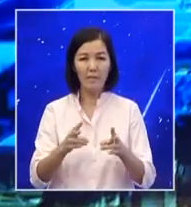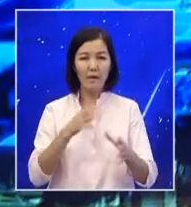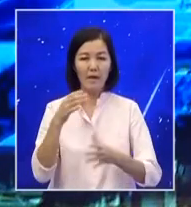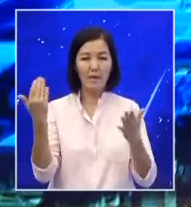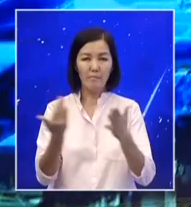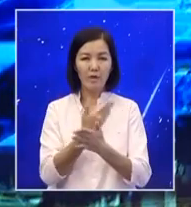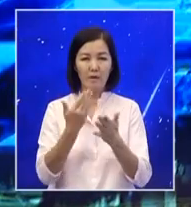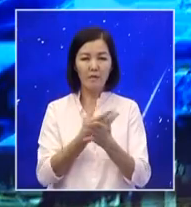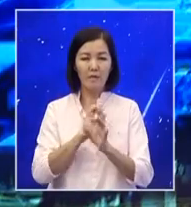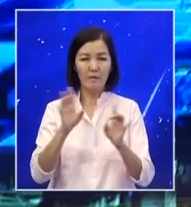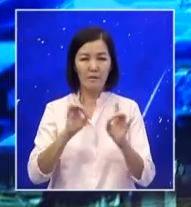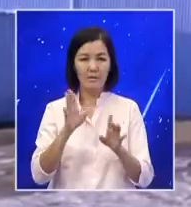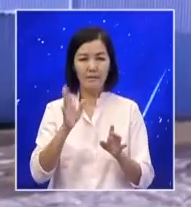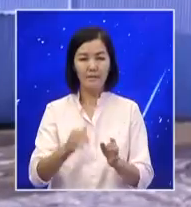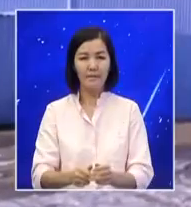жаңалықтары келесі топтамада.